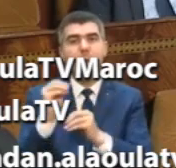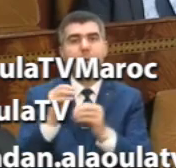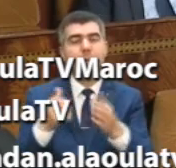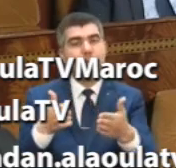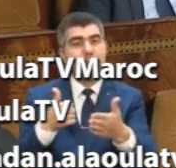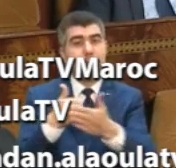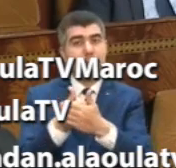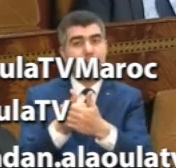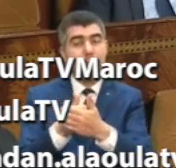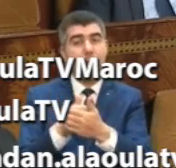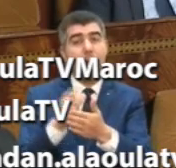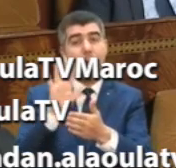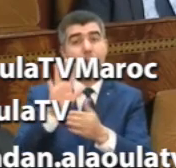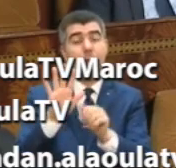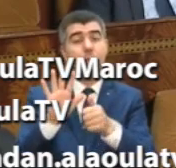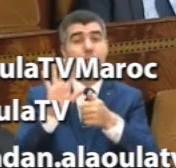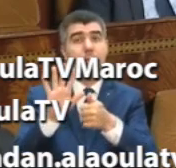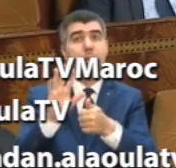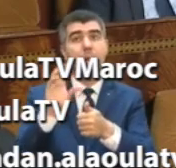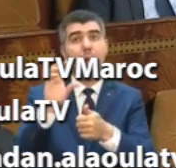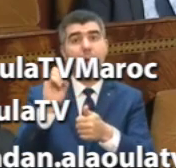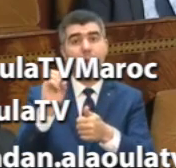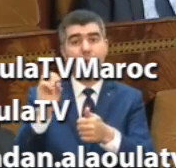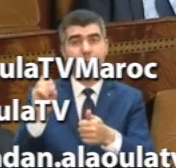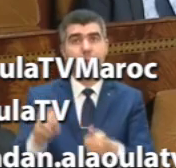من 65,000